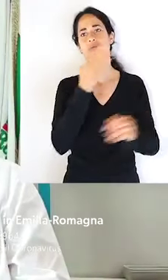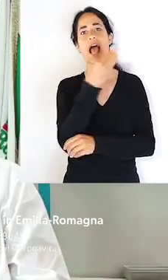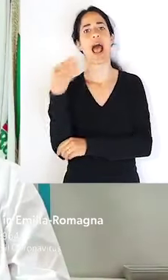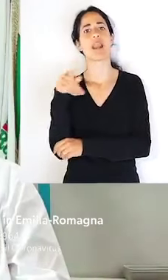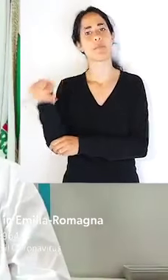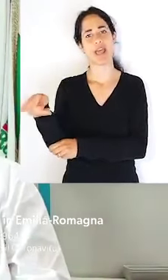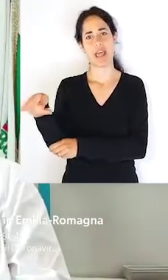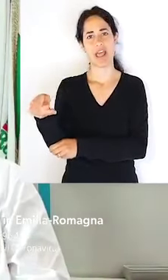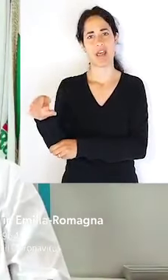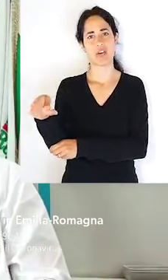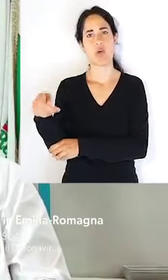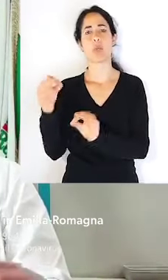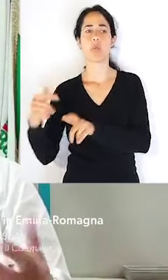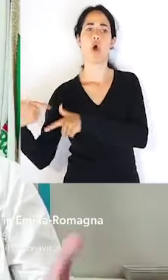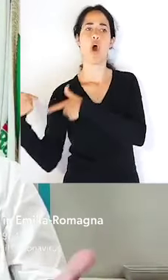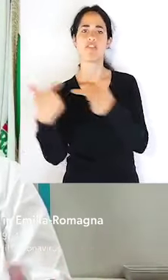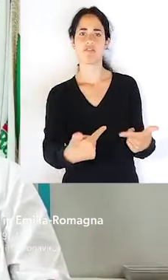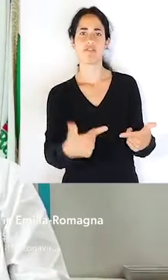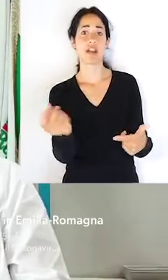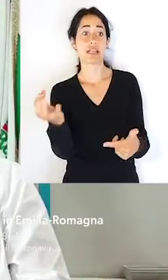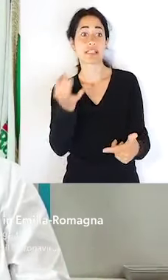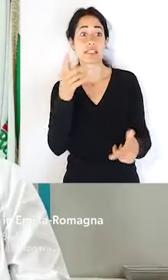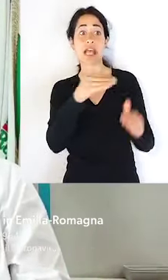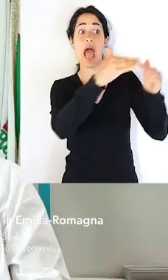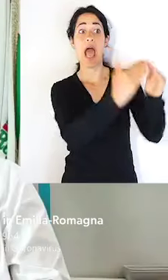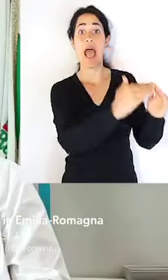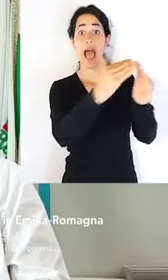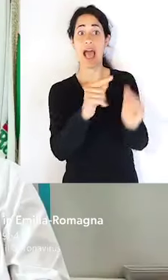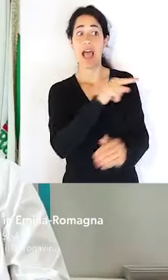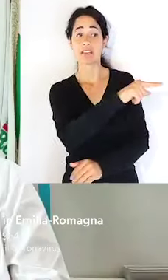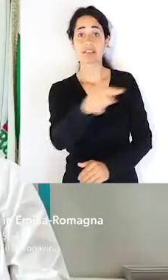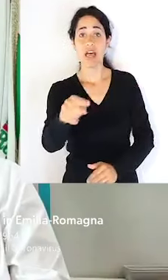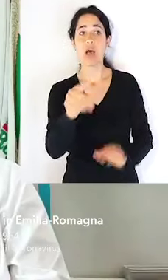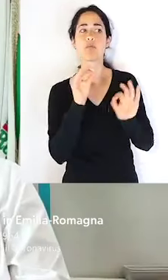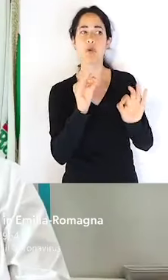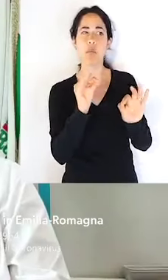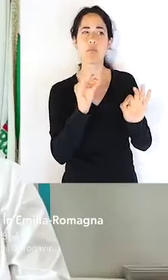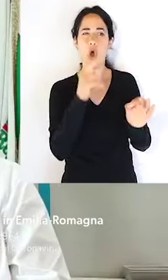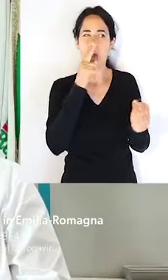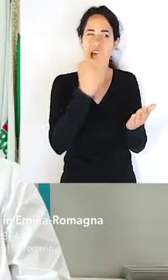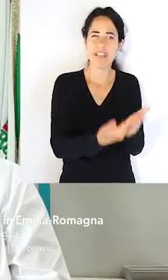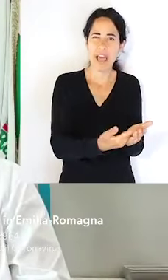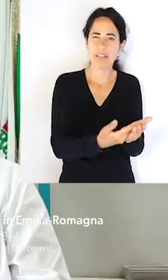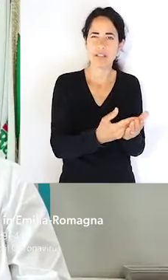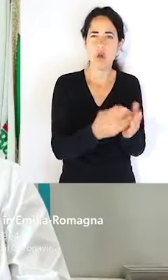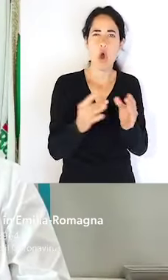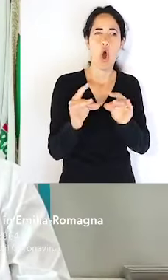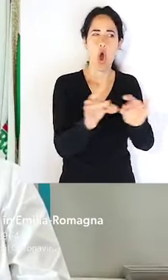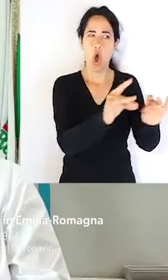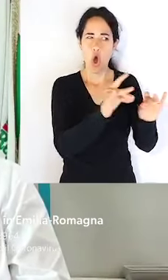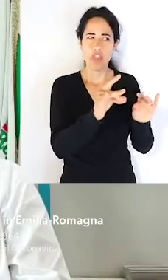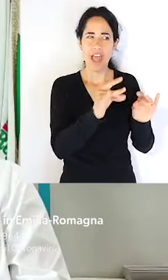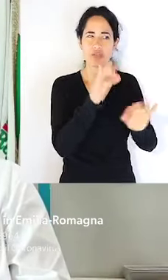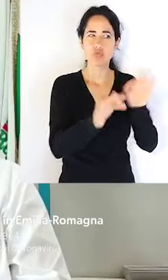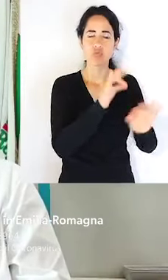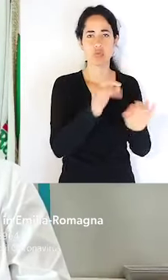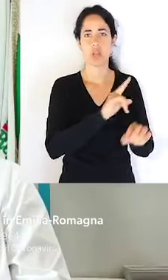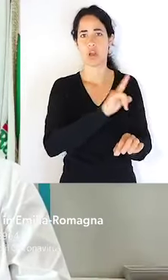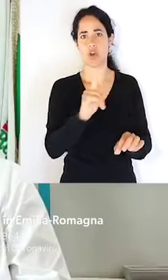cui dovessero non esserci quelle condizioni logistiche al loro domicilio, tale per cui appunto non vi sia